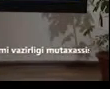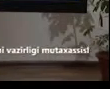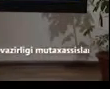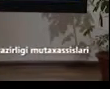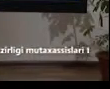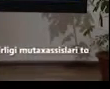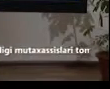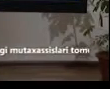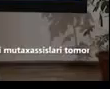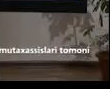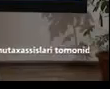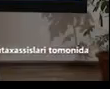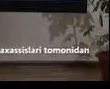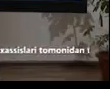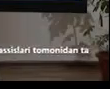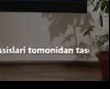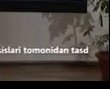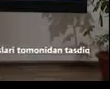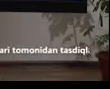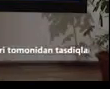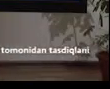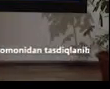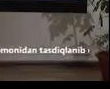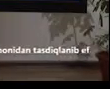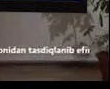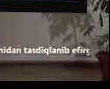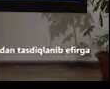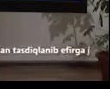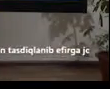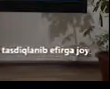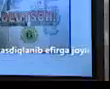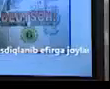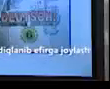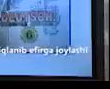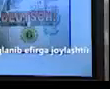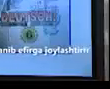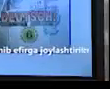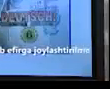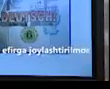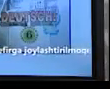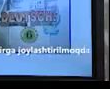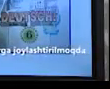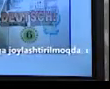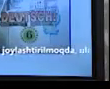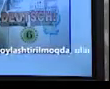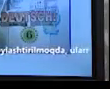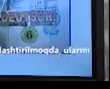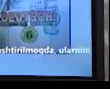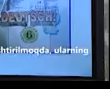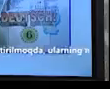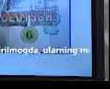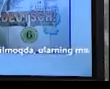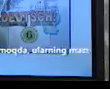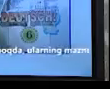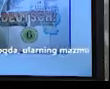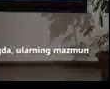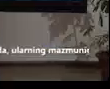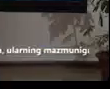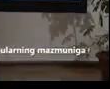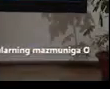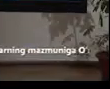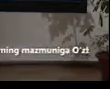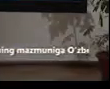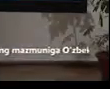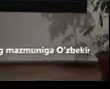boshlaymiz. Das Thema unserer Stunde heißt Ferienaktivitäten arbeiten spielen. Und